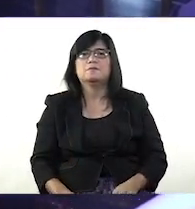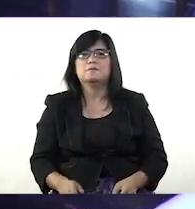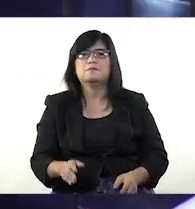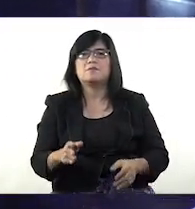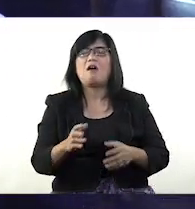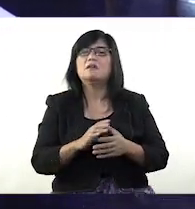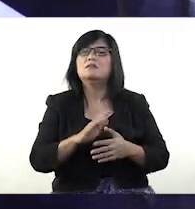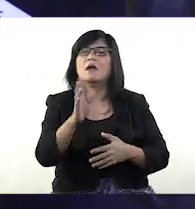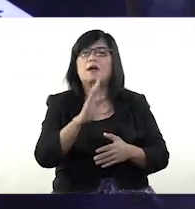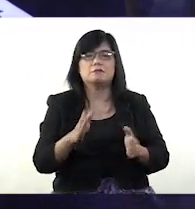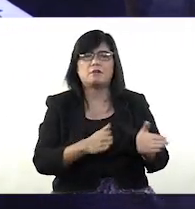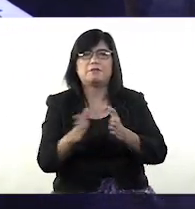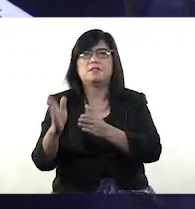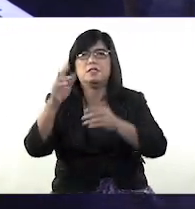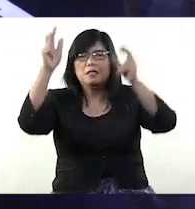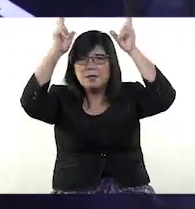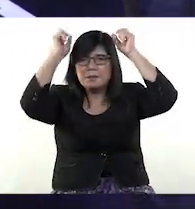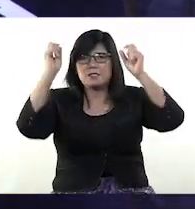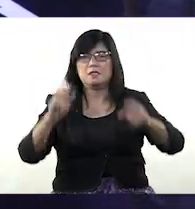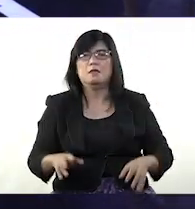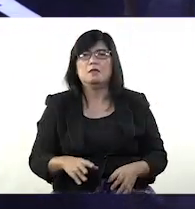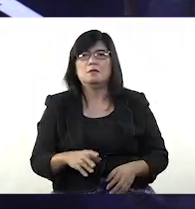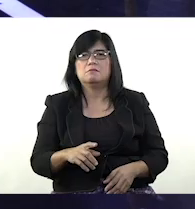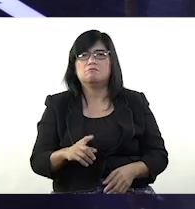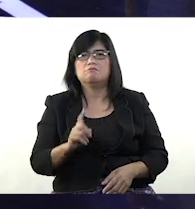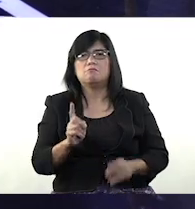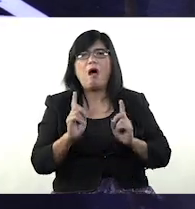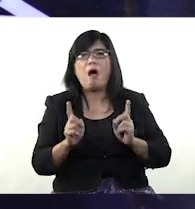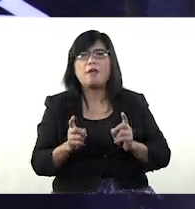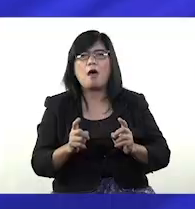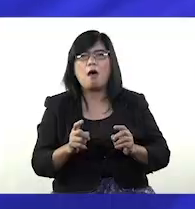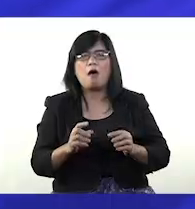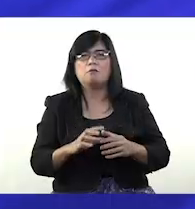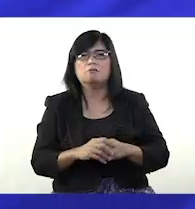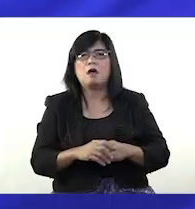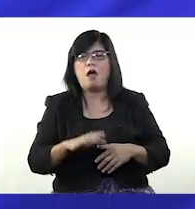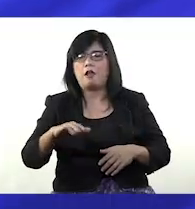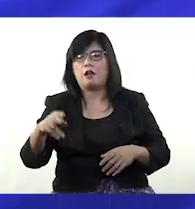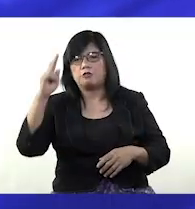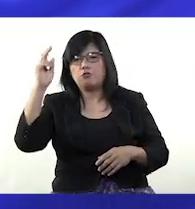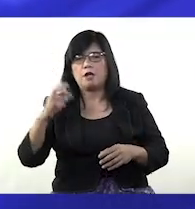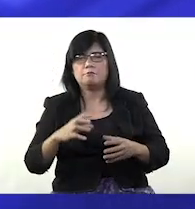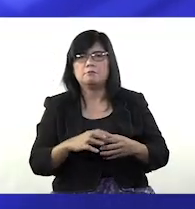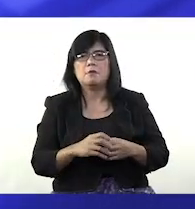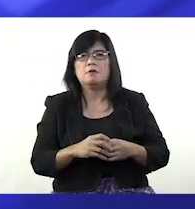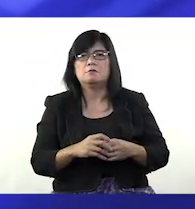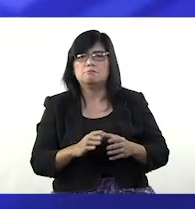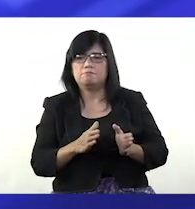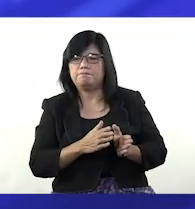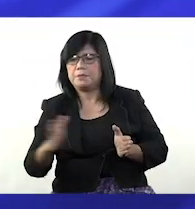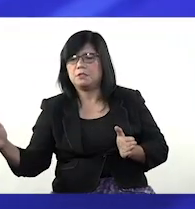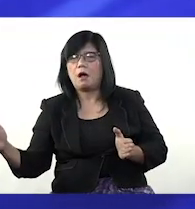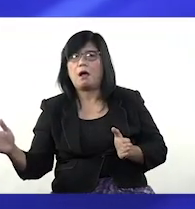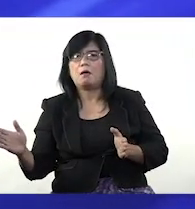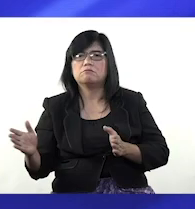berbahaya dia pisahkan anak-anak Tuhan dari kebanggaan akan kotanya dia pisahkan anak-anak